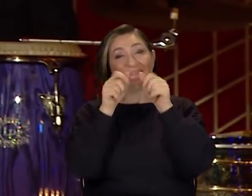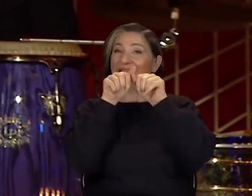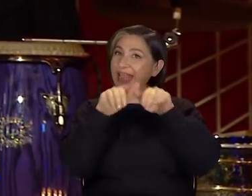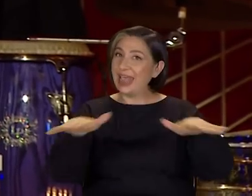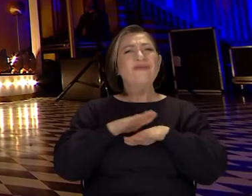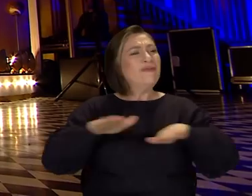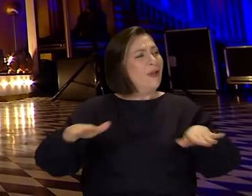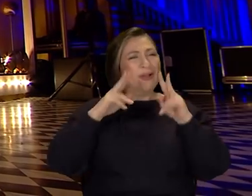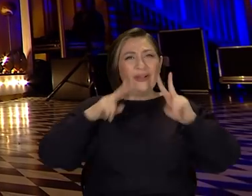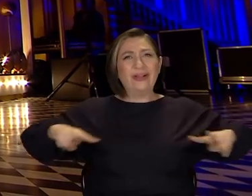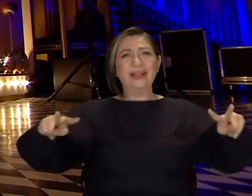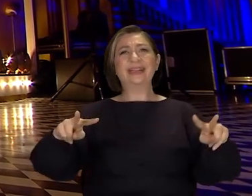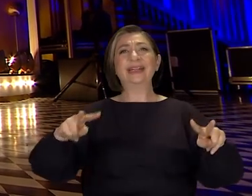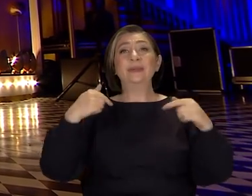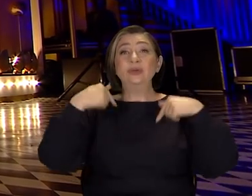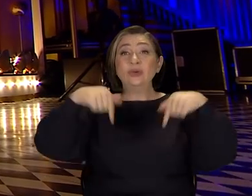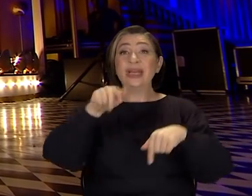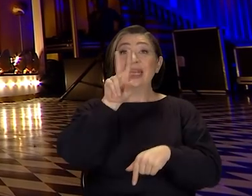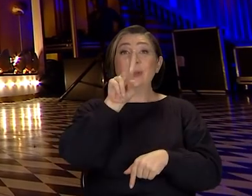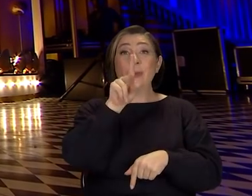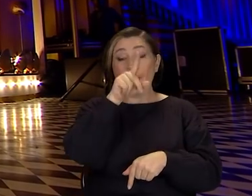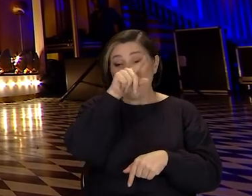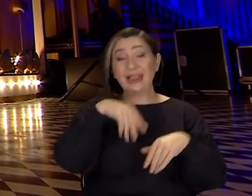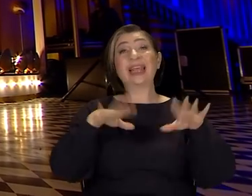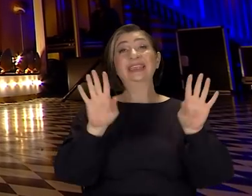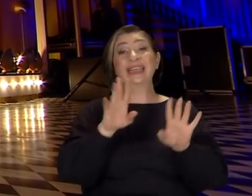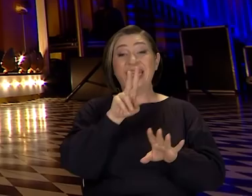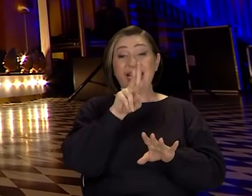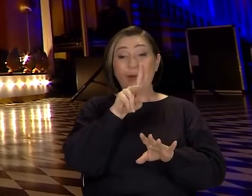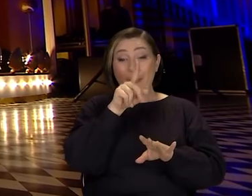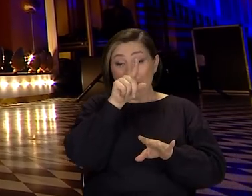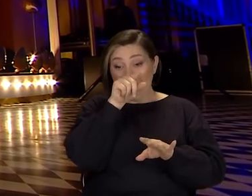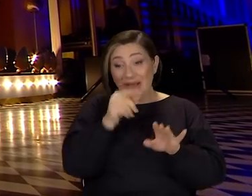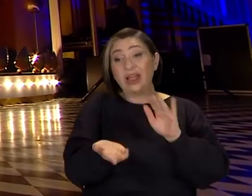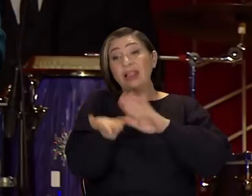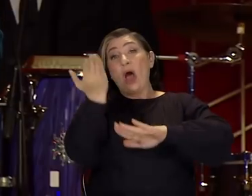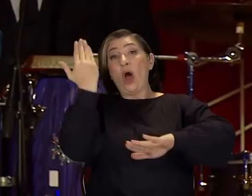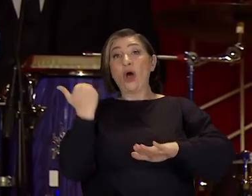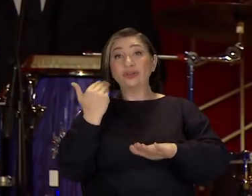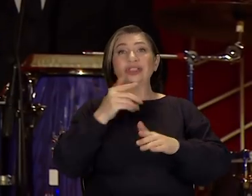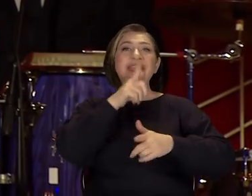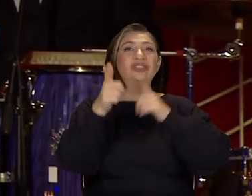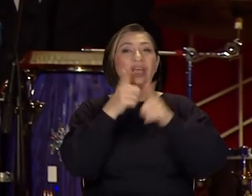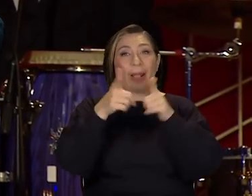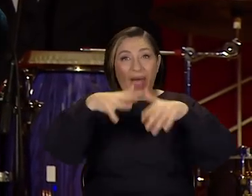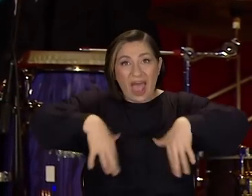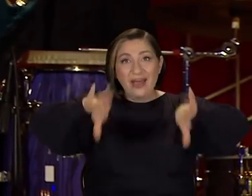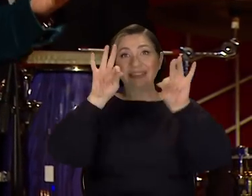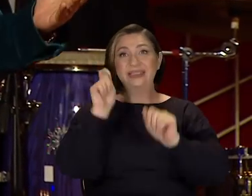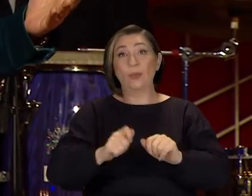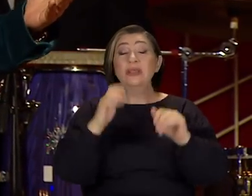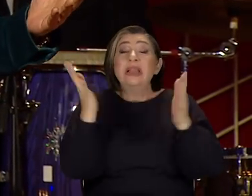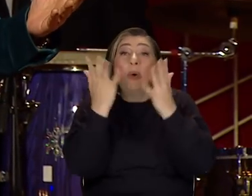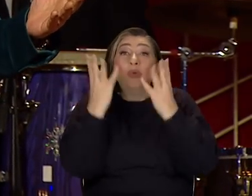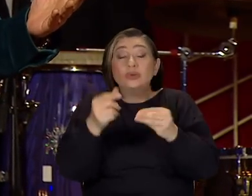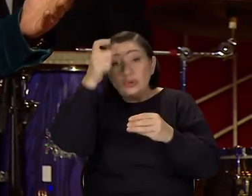yayınlarımızı sürdürüyoruz. Biz şu anda 21 Mart'ta değiliz. 21 Mart'tan çok daha önce yapıyoruz bu yayını. Her ne